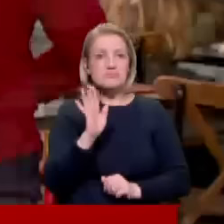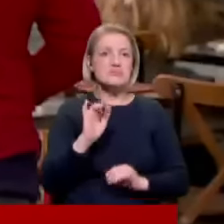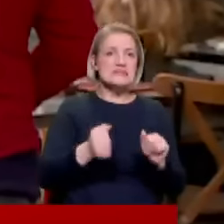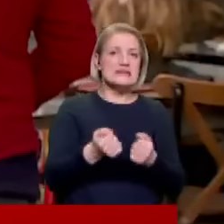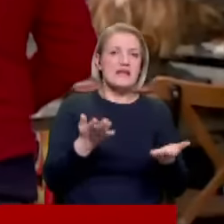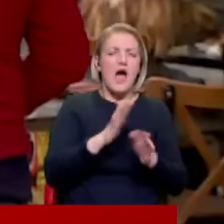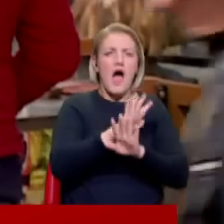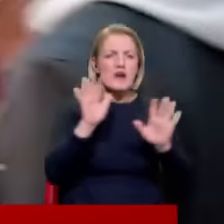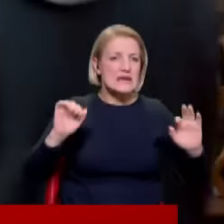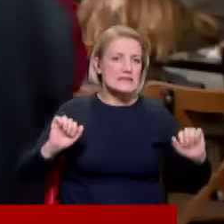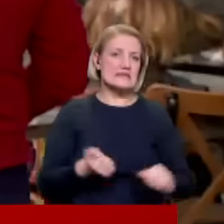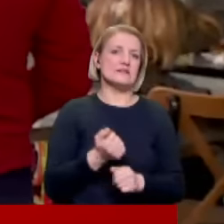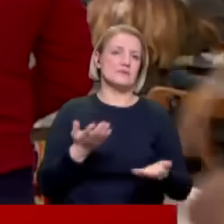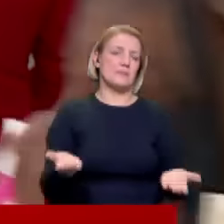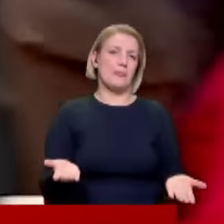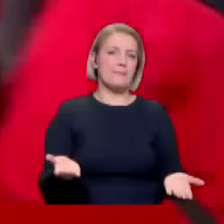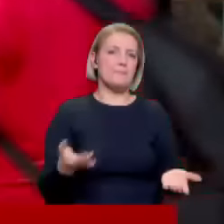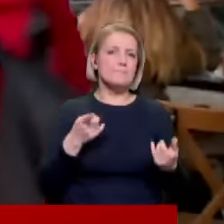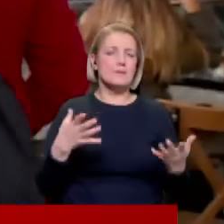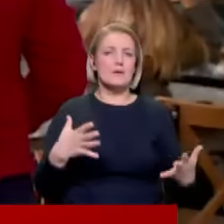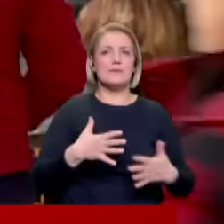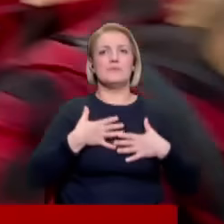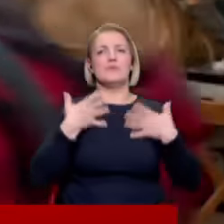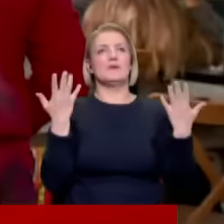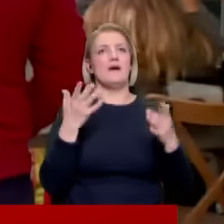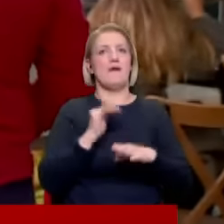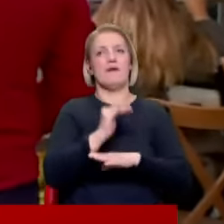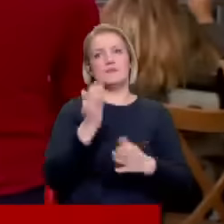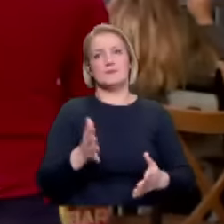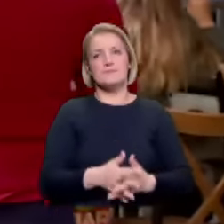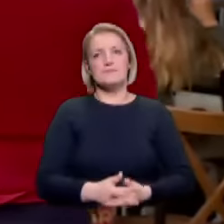sıkıntı. Her şeyimiz sıkıntı. Yani bunaltıcı bir hayattayız.